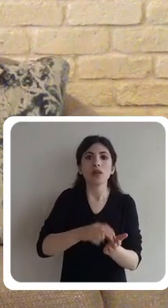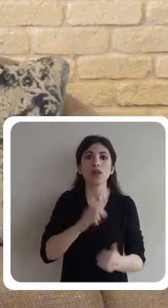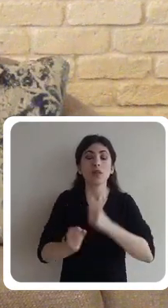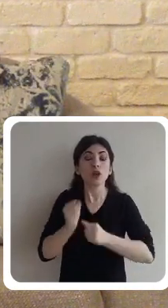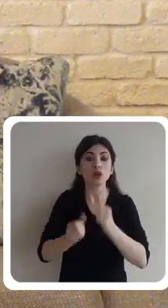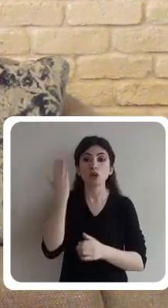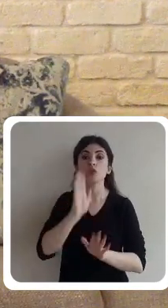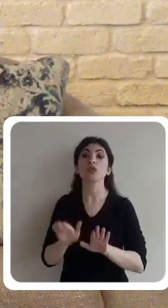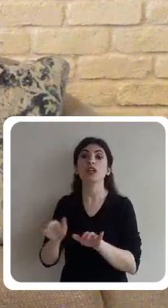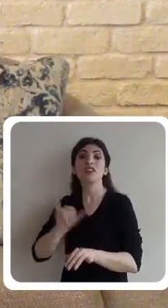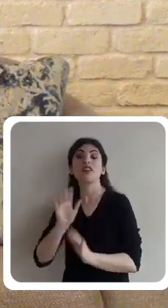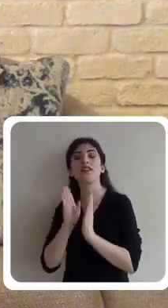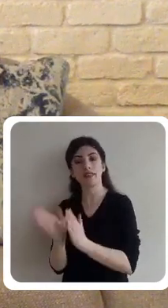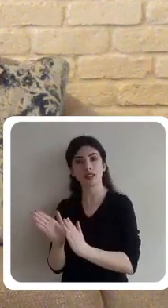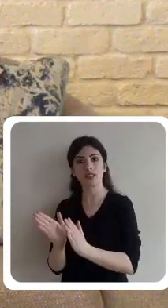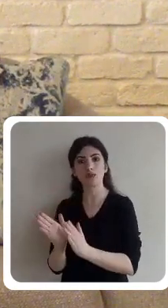Pirebek koşmuş gitmiş kargaya.